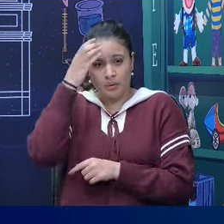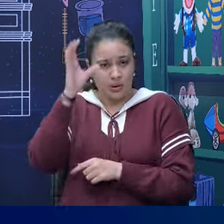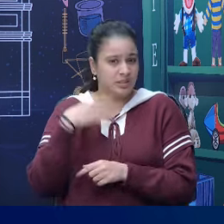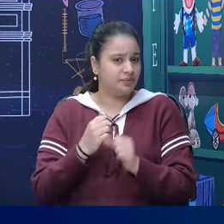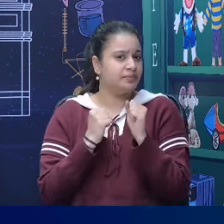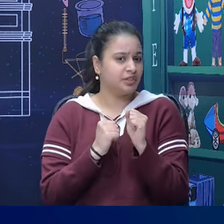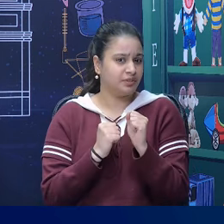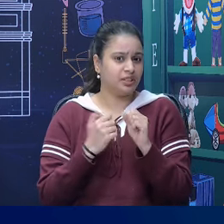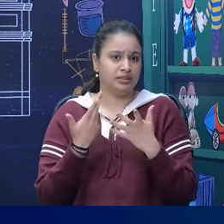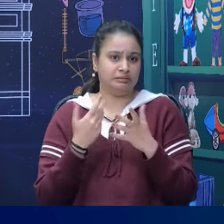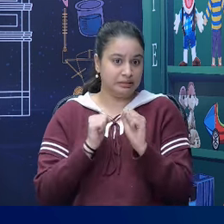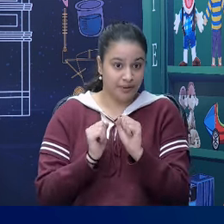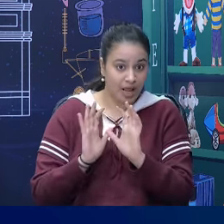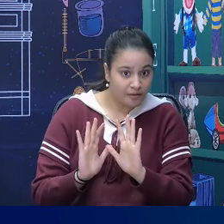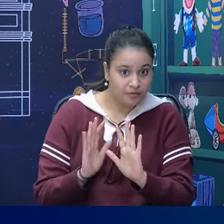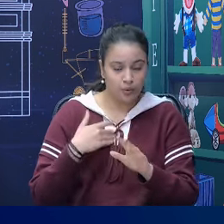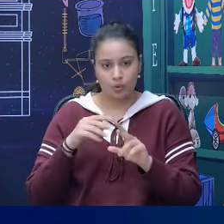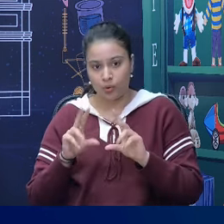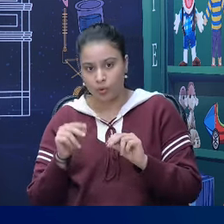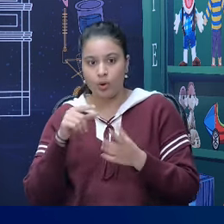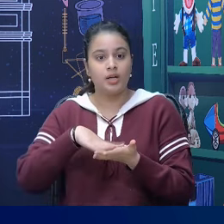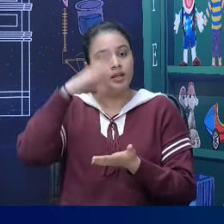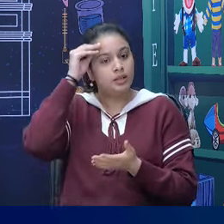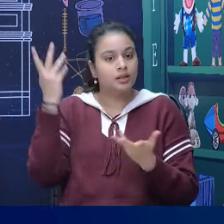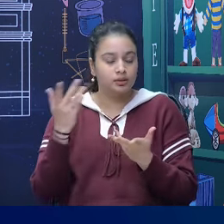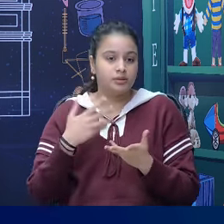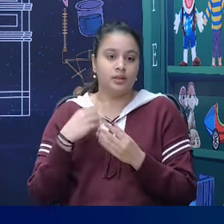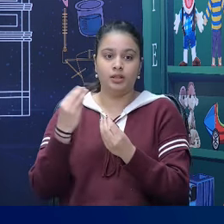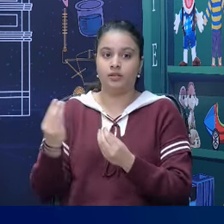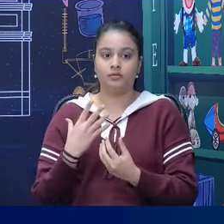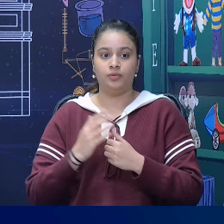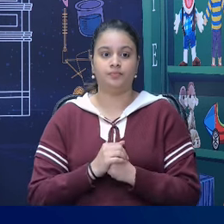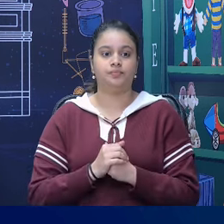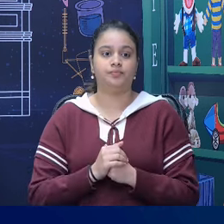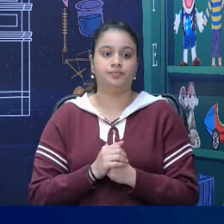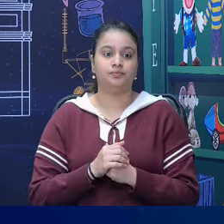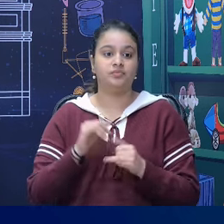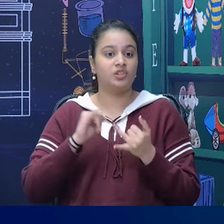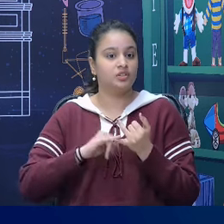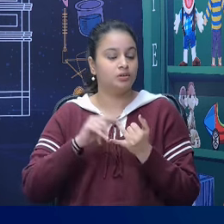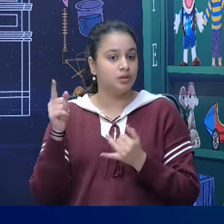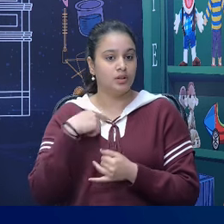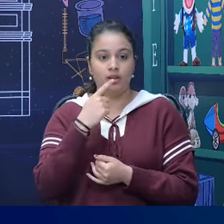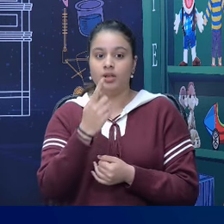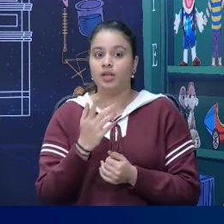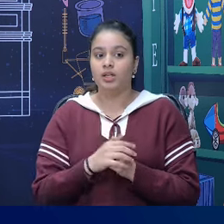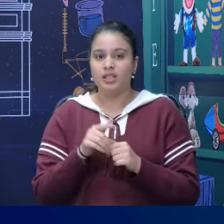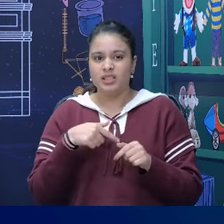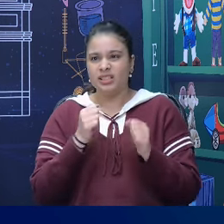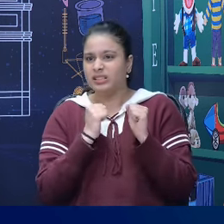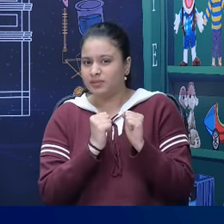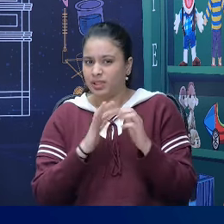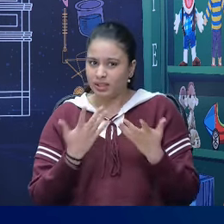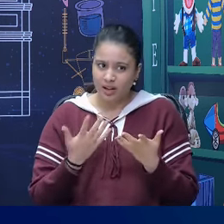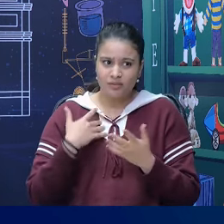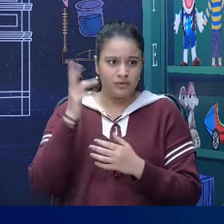डिफिकल्ट है या नहीं और आज हम क्या सीखेंगे इसके बारे में हमें बताइए देखिए सिमरन आपने जो बोला डिफिकल्ट है या नहीं या सुनने